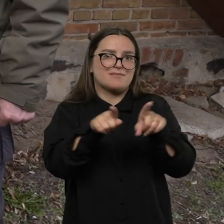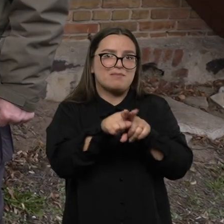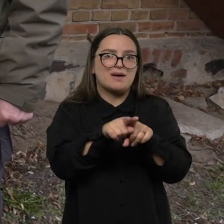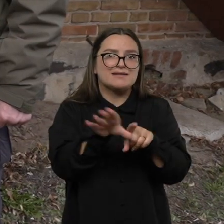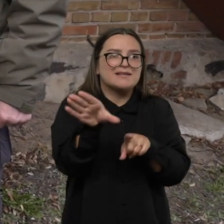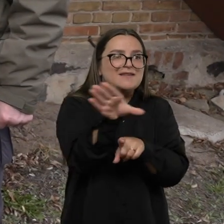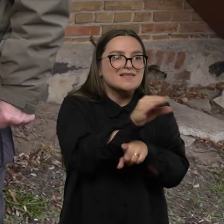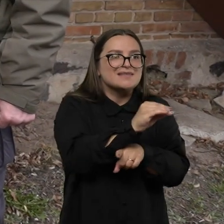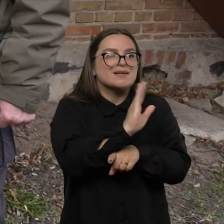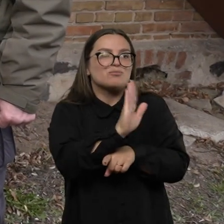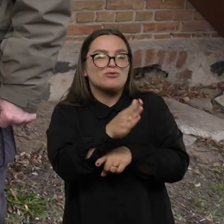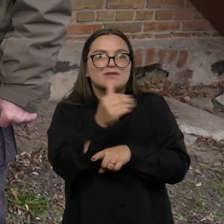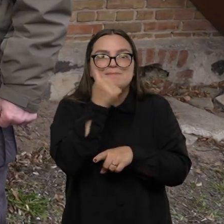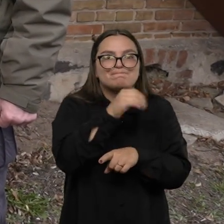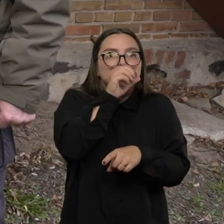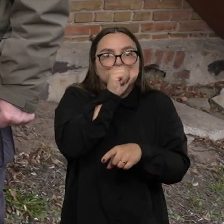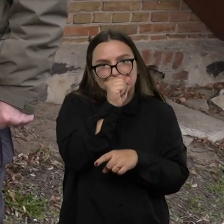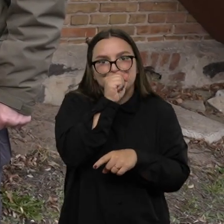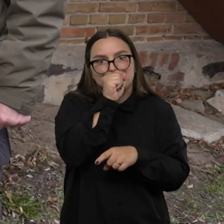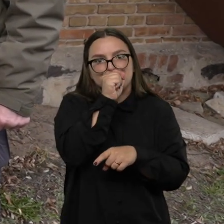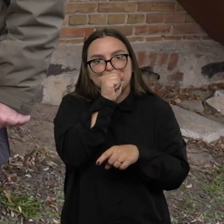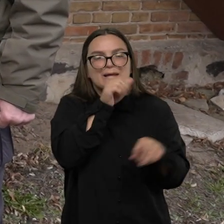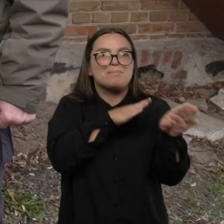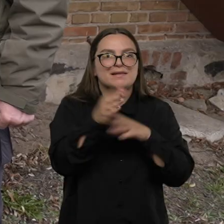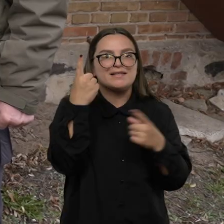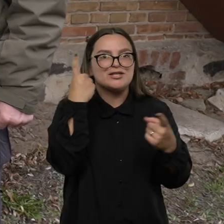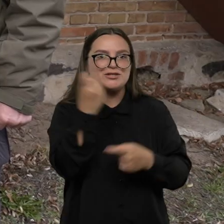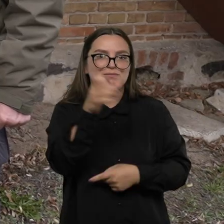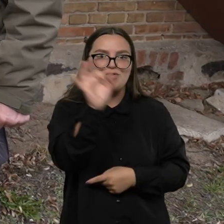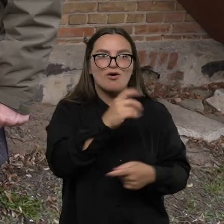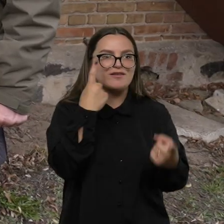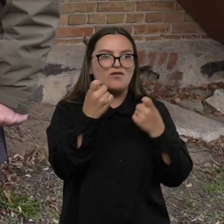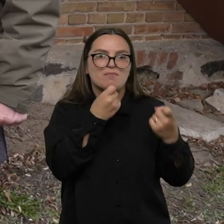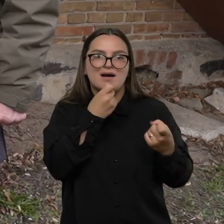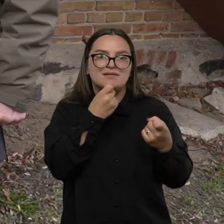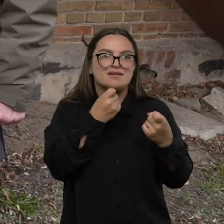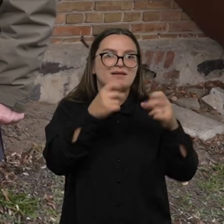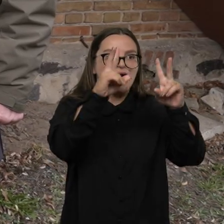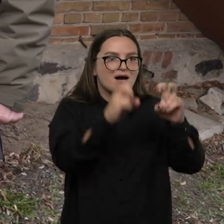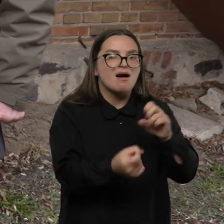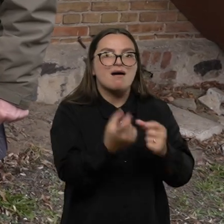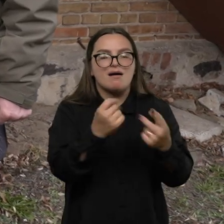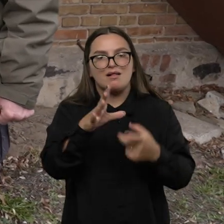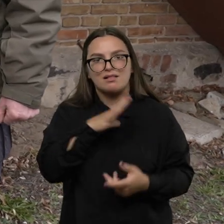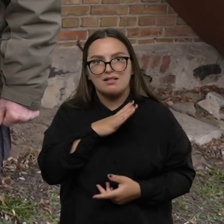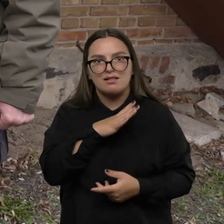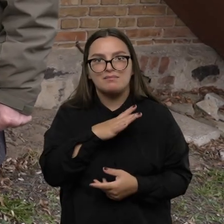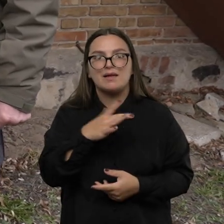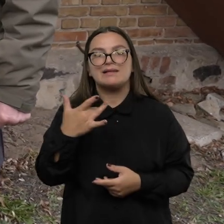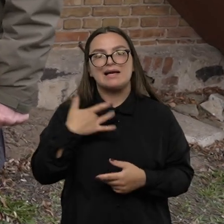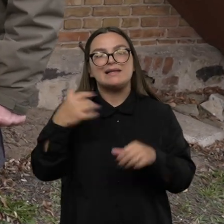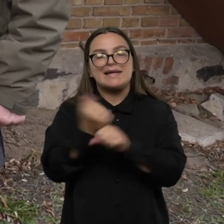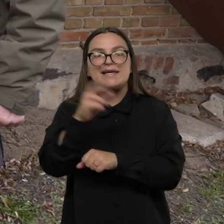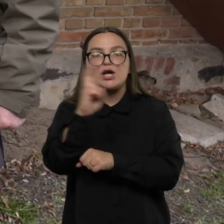tie dalykai mums ir liks iki galo neatskleisti, bet gal iš kitos pusės vis tik